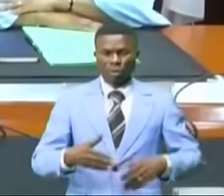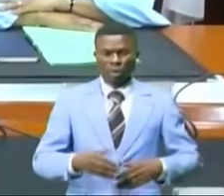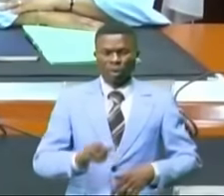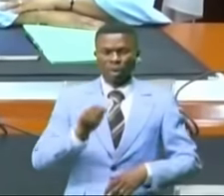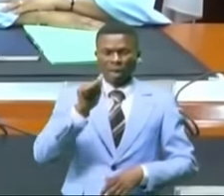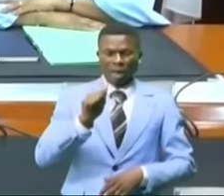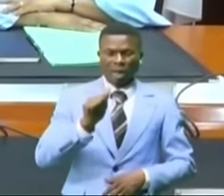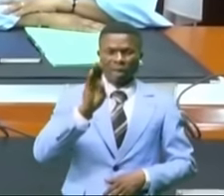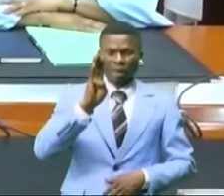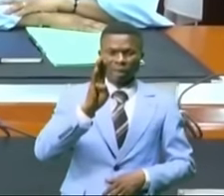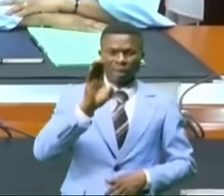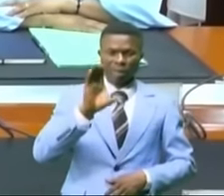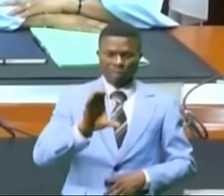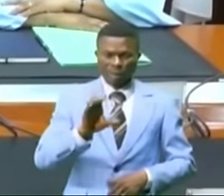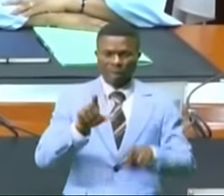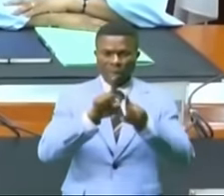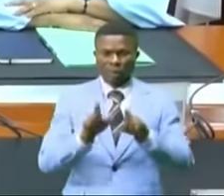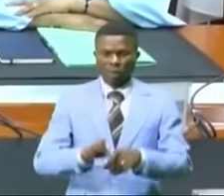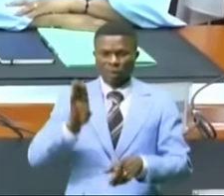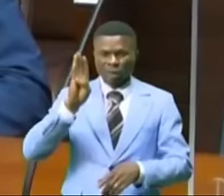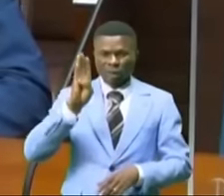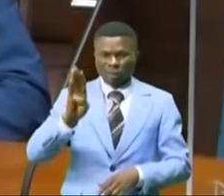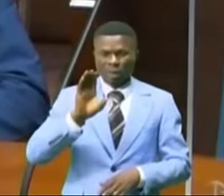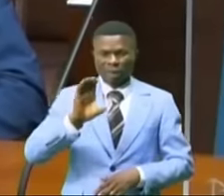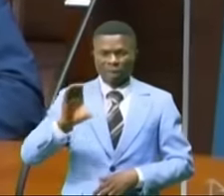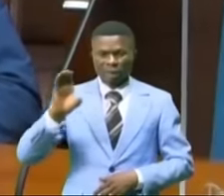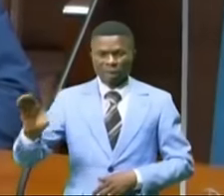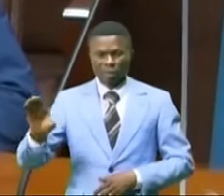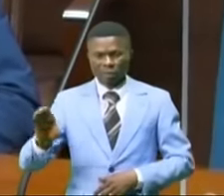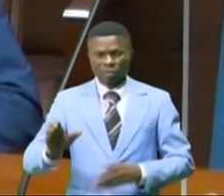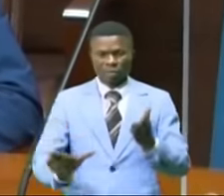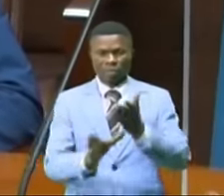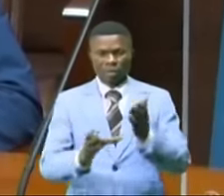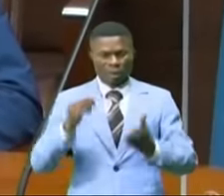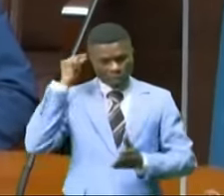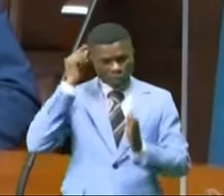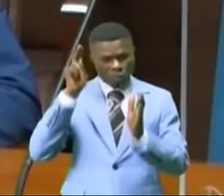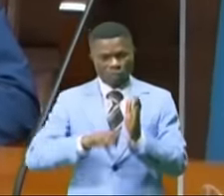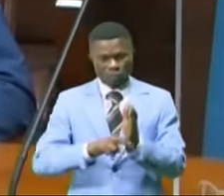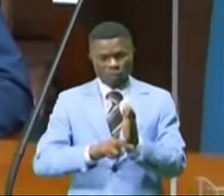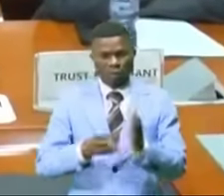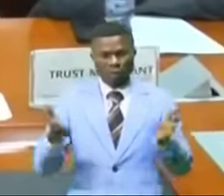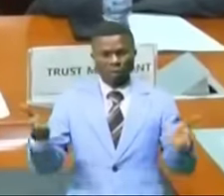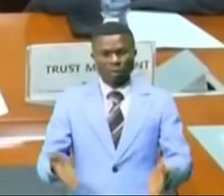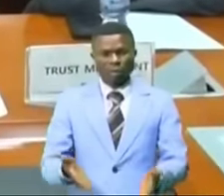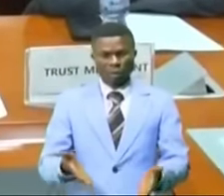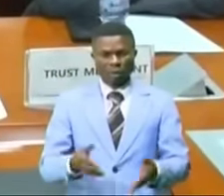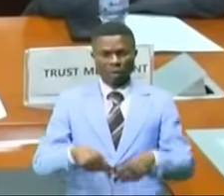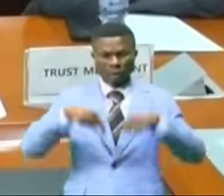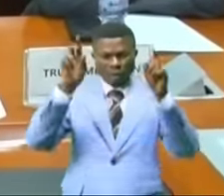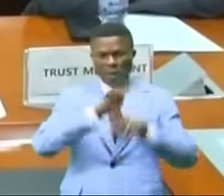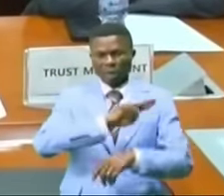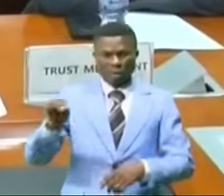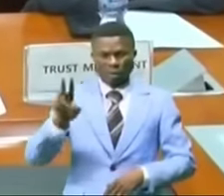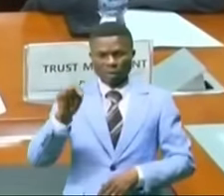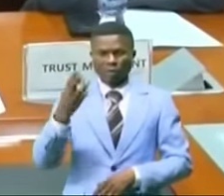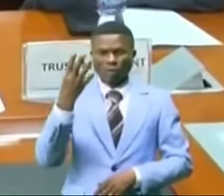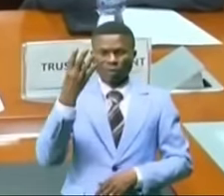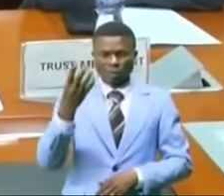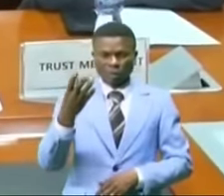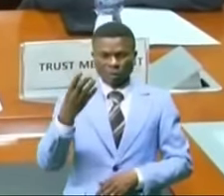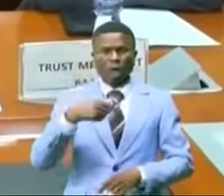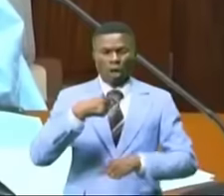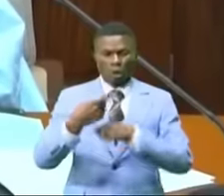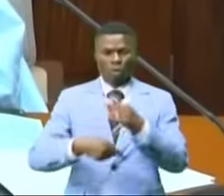ACB-BCC, cérémonie à laquelle a pris part le vice-gouverneur Dieudonné Fikiri. L'année 2024